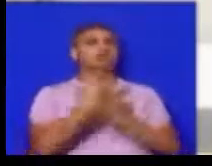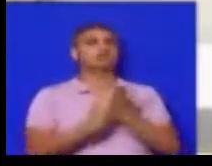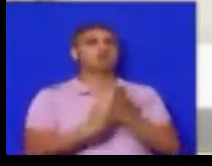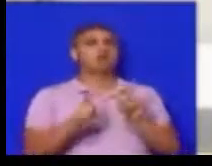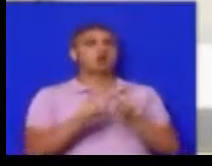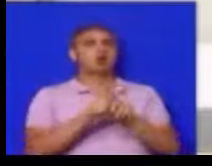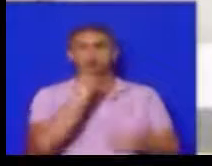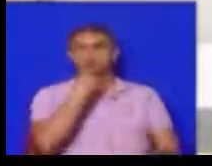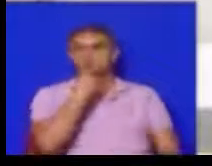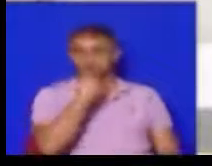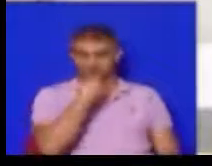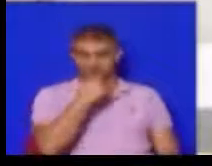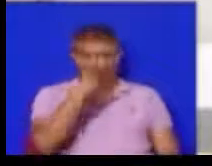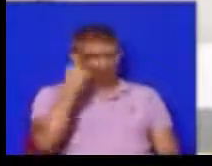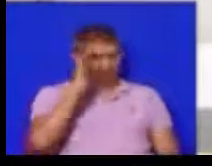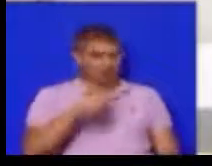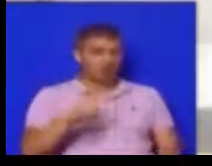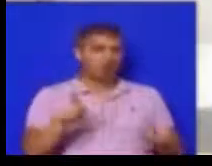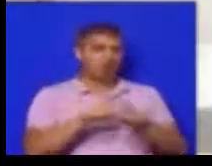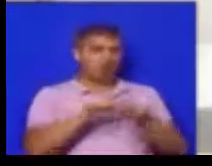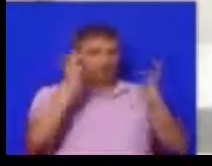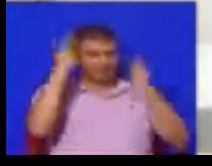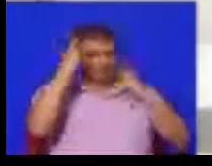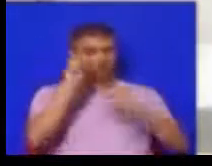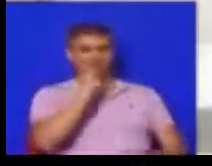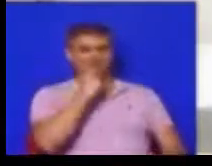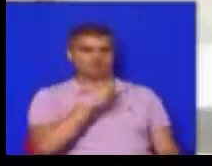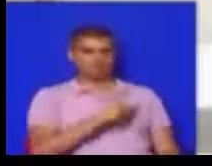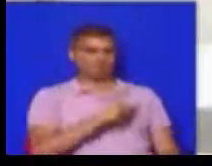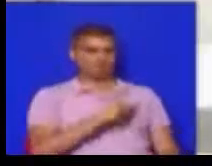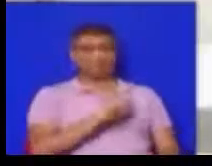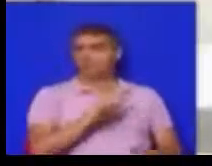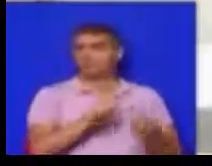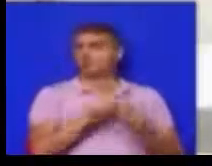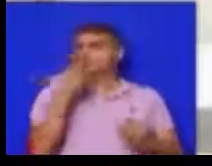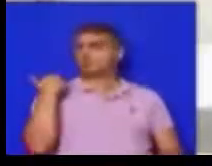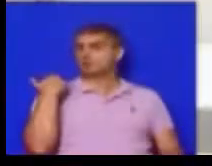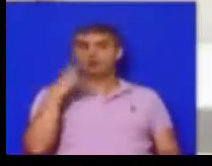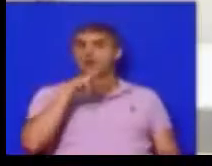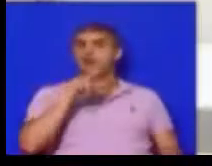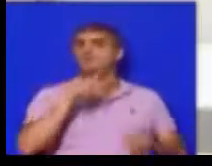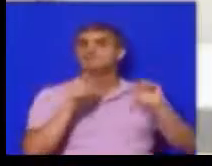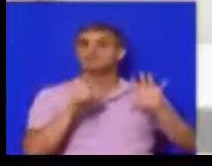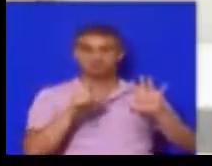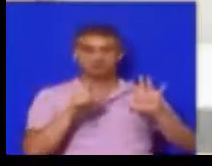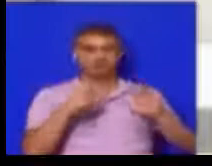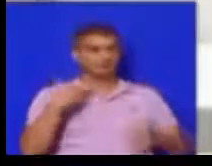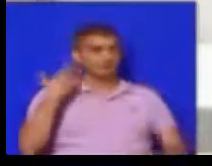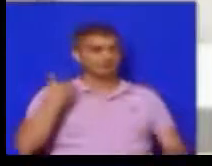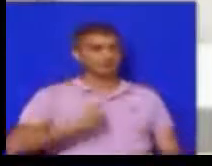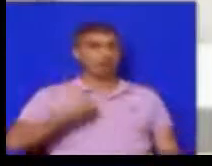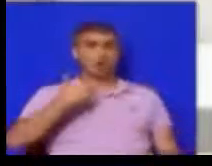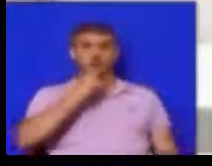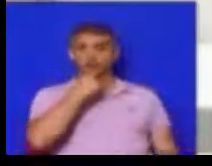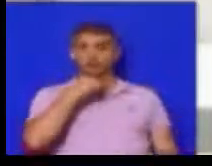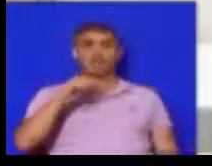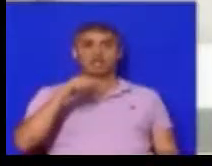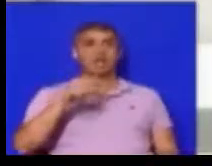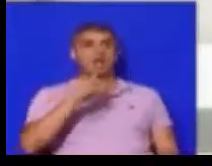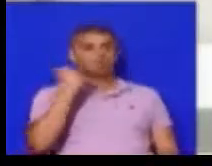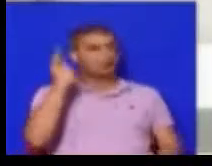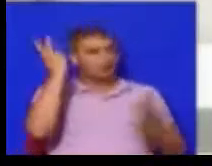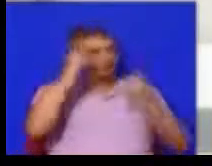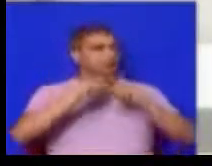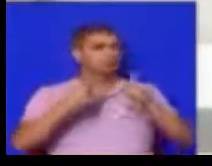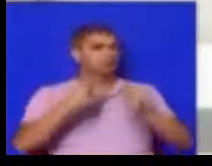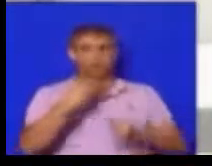מודיעין, ואת יודעת מה? על אותם הבנות מהמודיעין. זה לא תמיד היה ככה. ב-2007, כשהייתי ראש אמן, היו הבנות שונות לגמרי